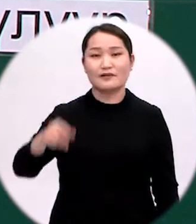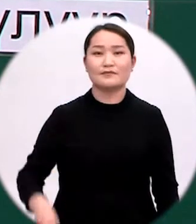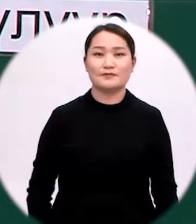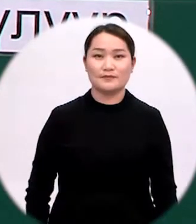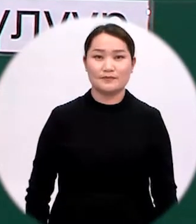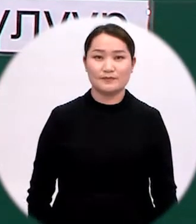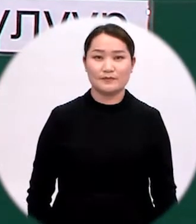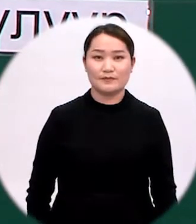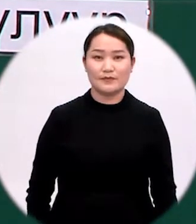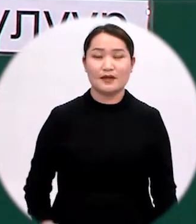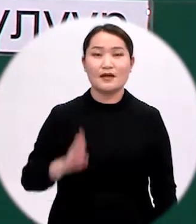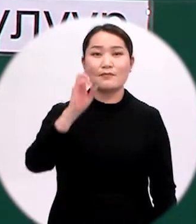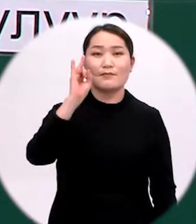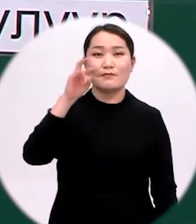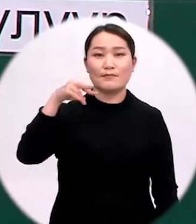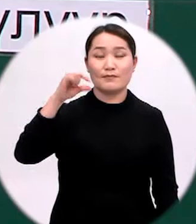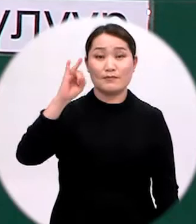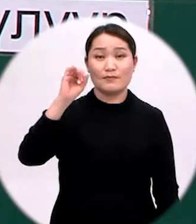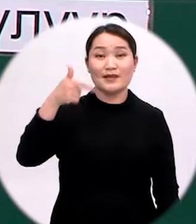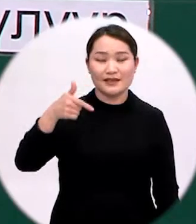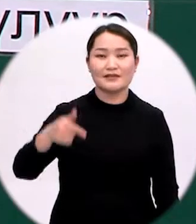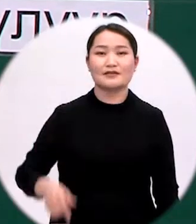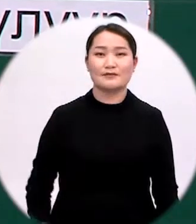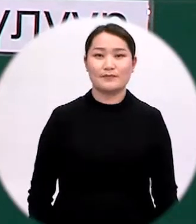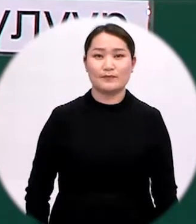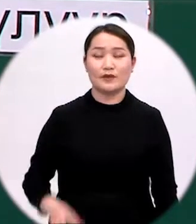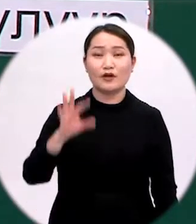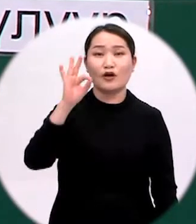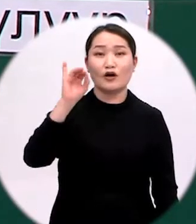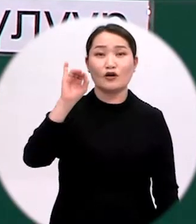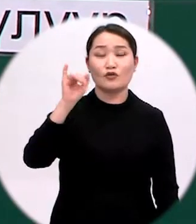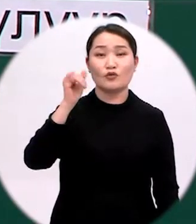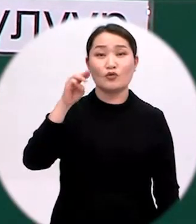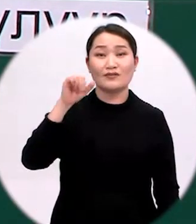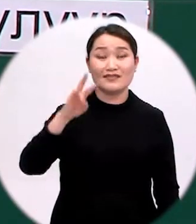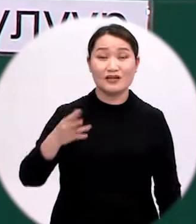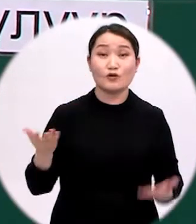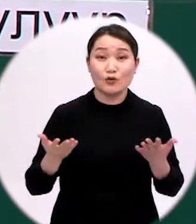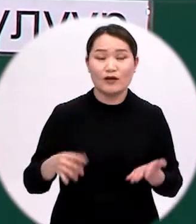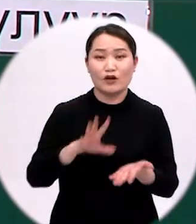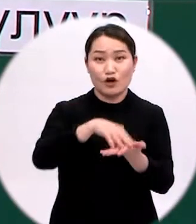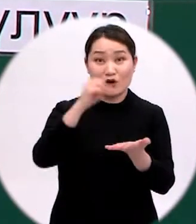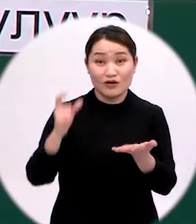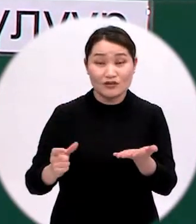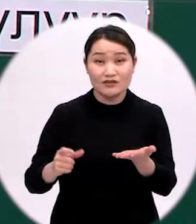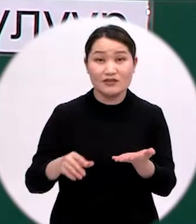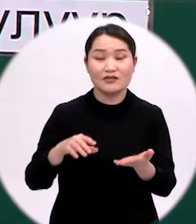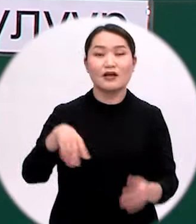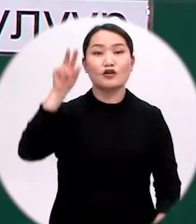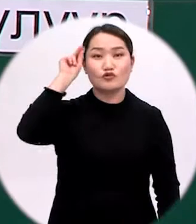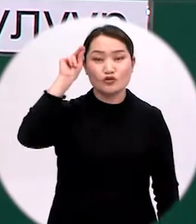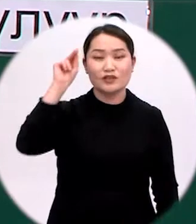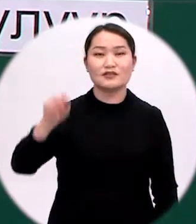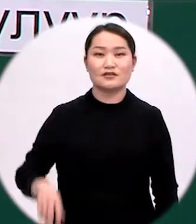Аюун бэлэг гэсэн холбоо үүсгэж болж байна. Аюутан. Аюутан сурагч, аюутан залуус.